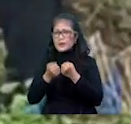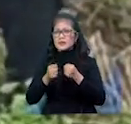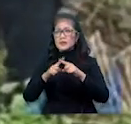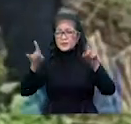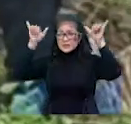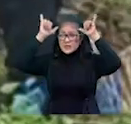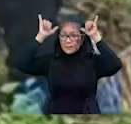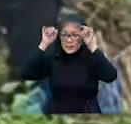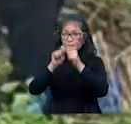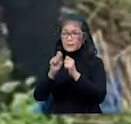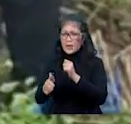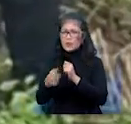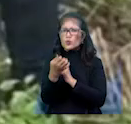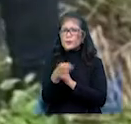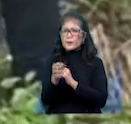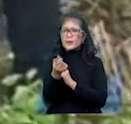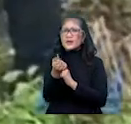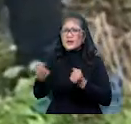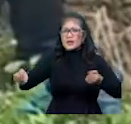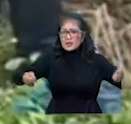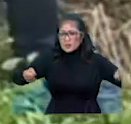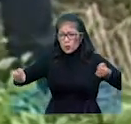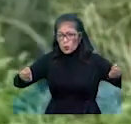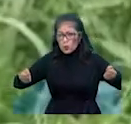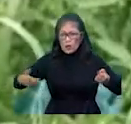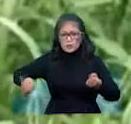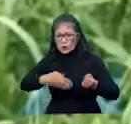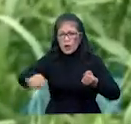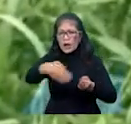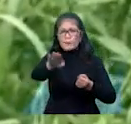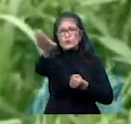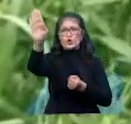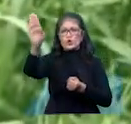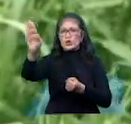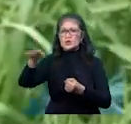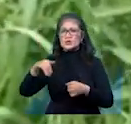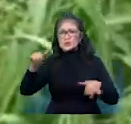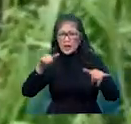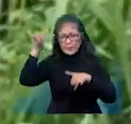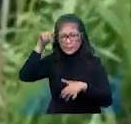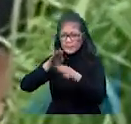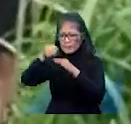dibeli diturunkan dari truk, terkejut dan lepas kendali, lalu kabur hingga masuk ke dalam sumur.